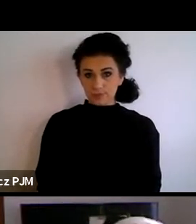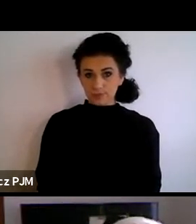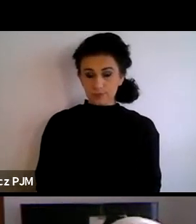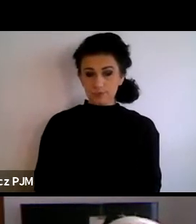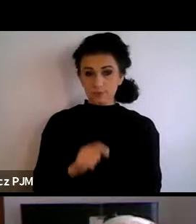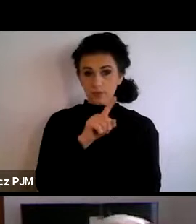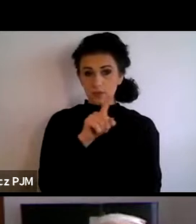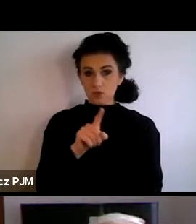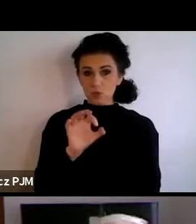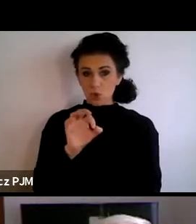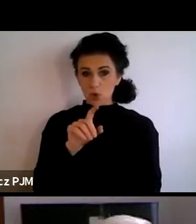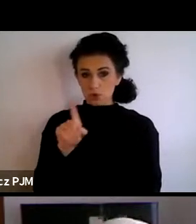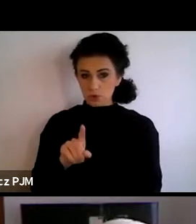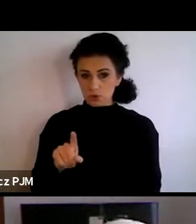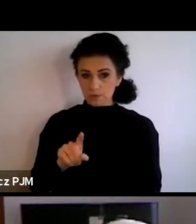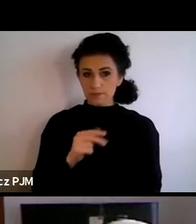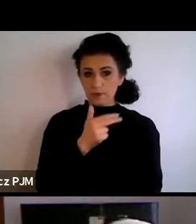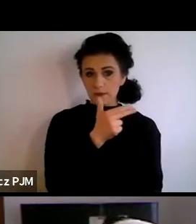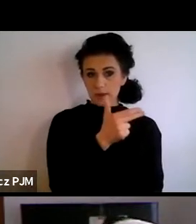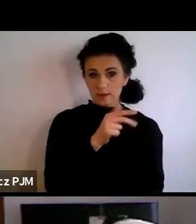ZOS czy NZOS?